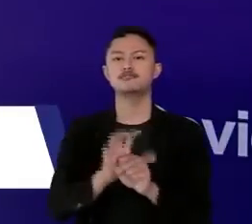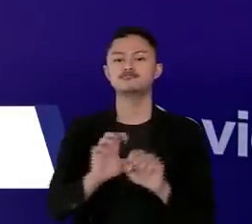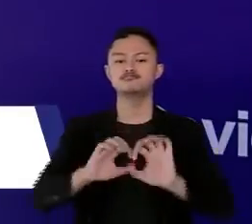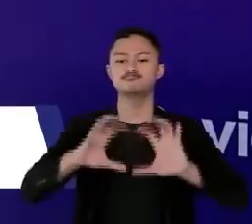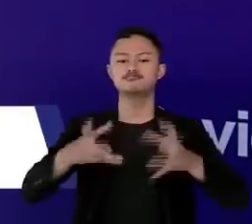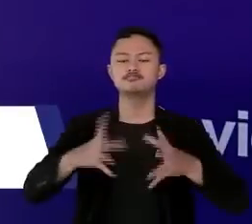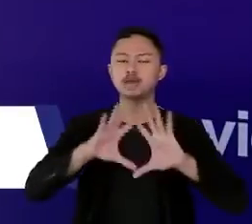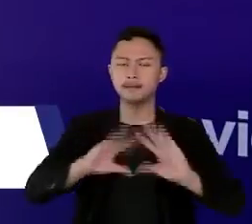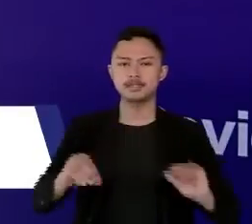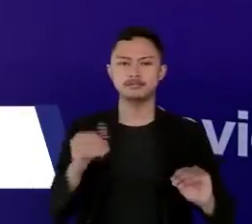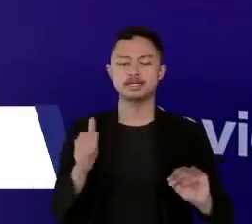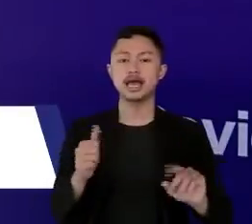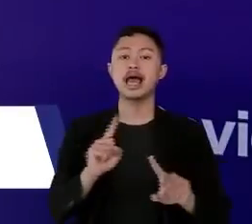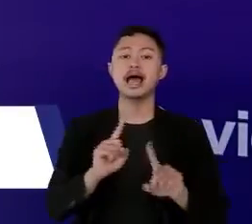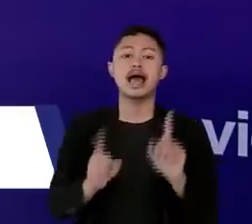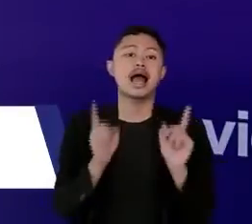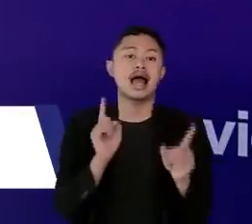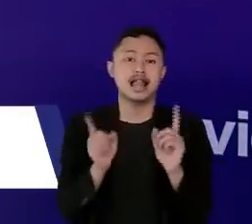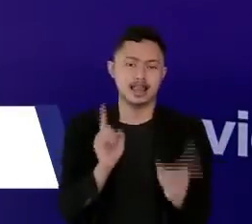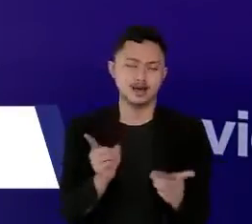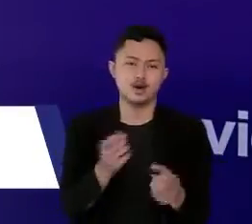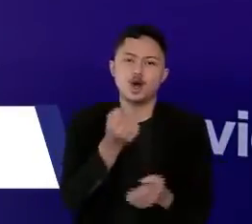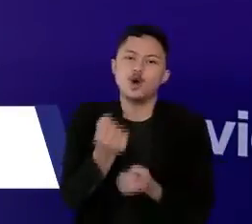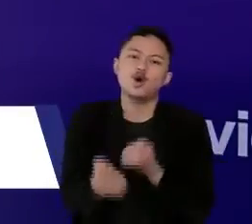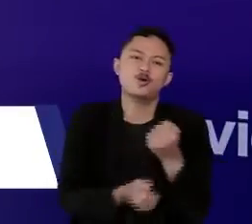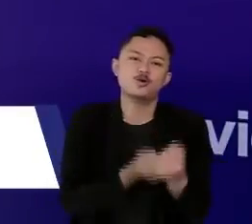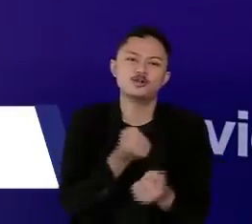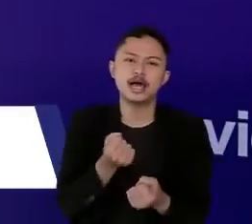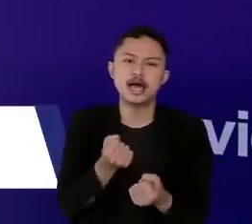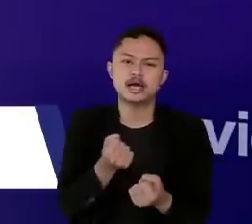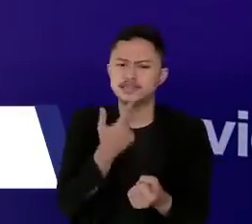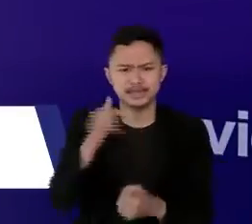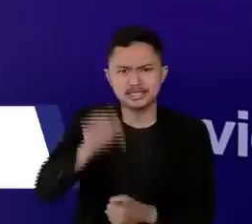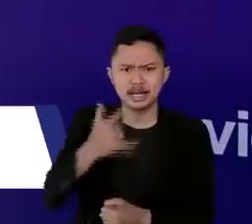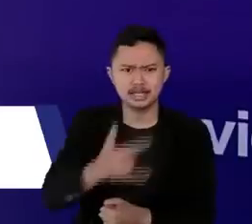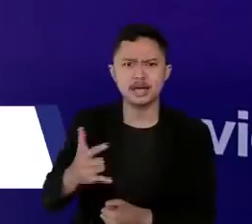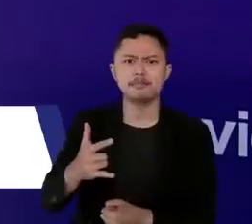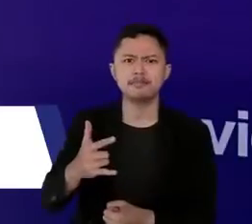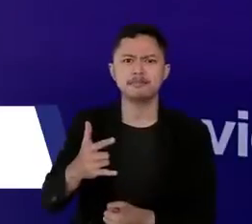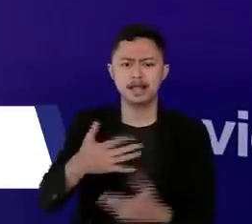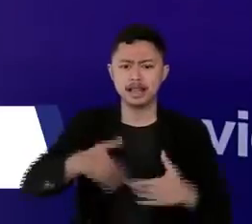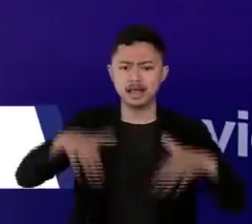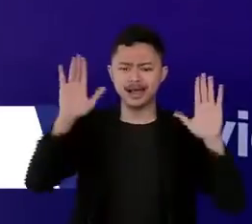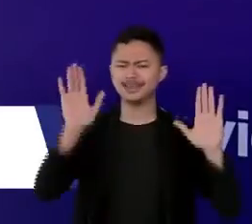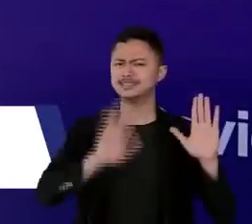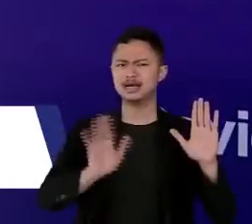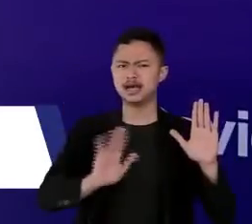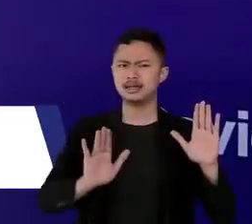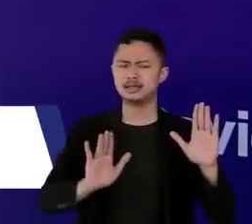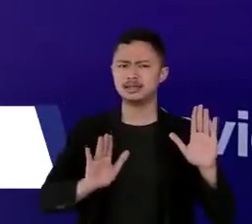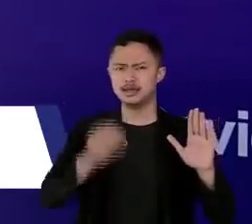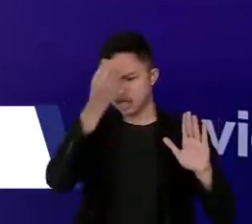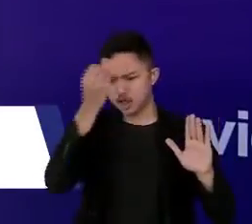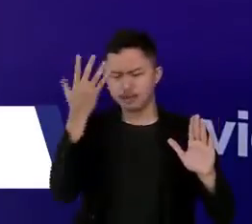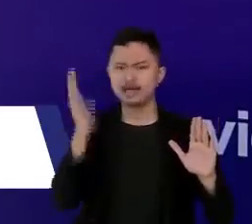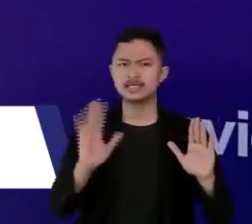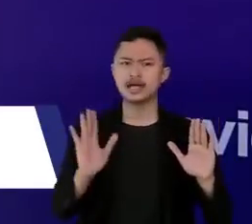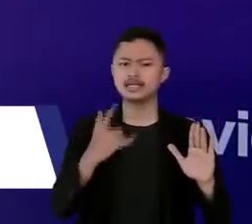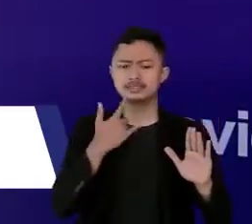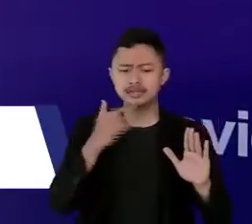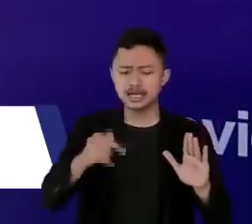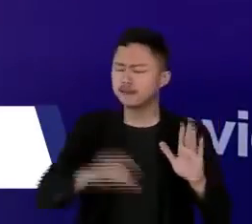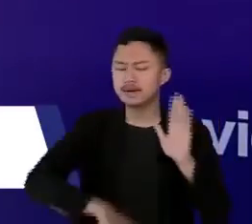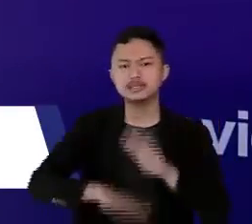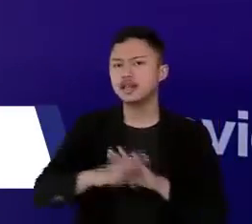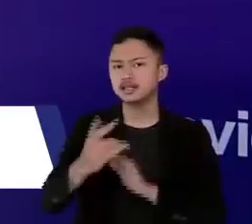kalau upaya-upaya ada never kita tetap seperti Hai tadi jangan lengah jangan kendor kalau tetap